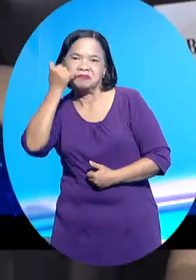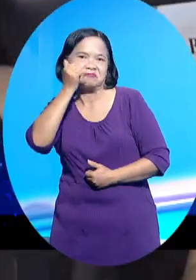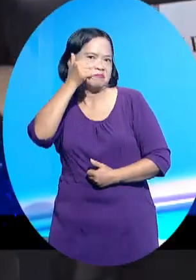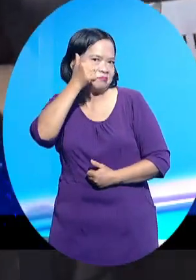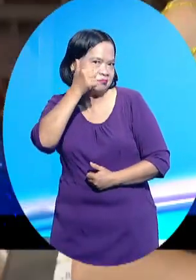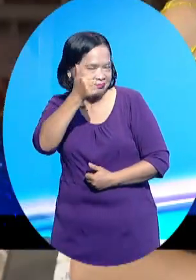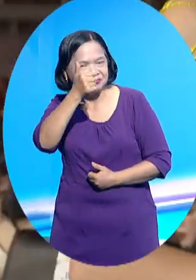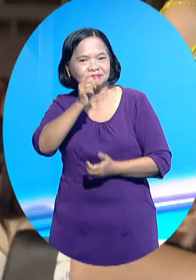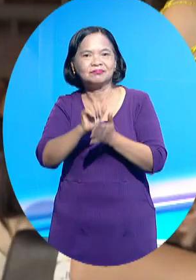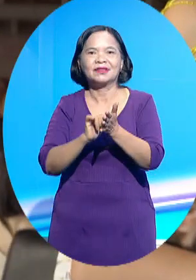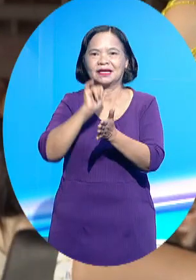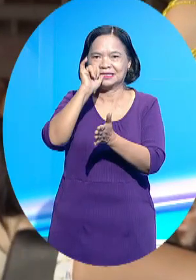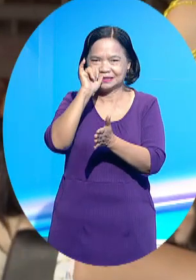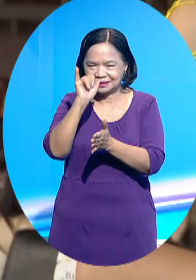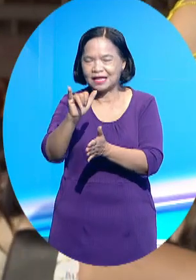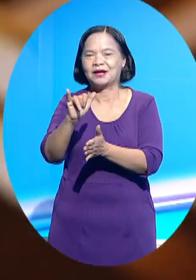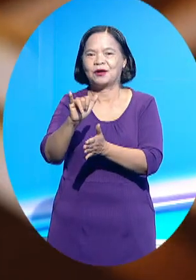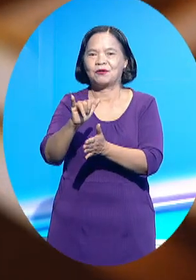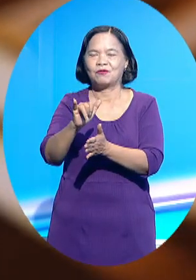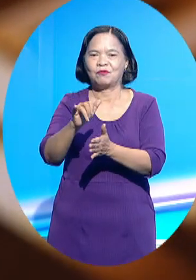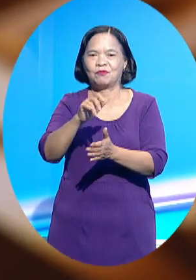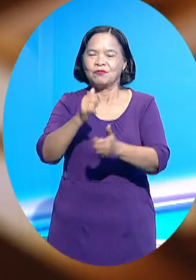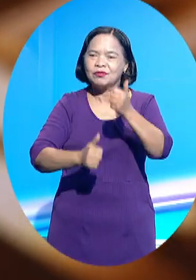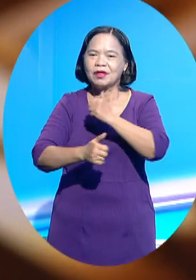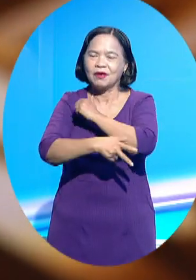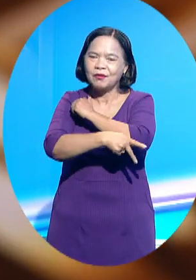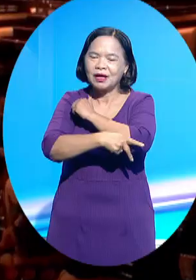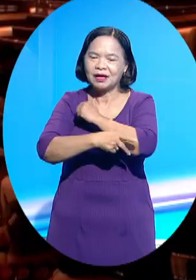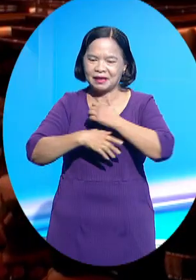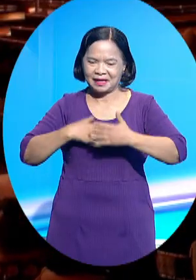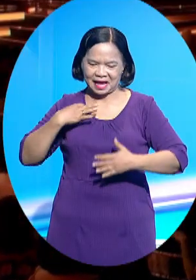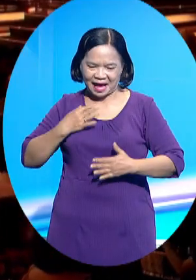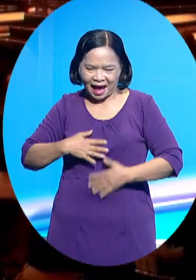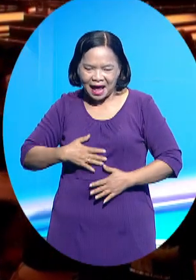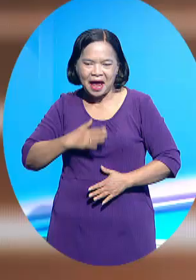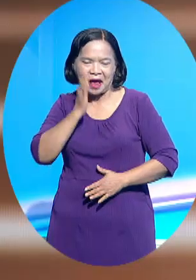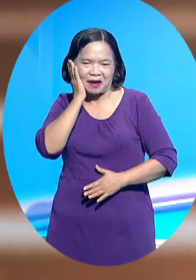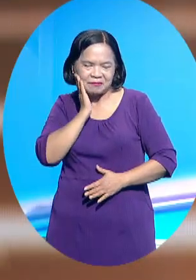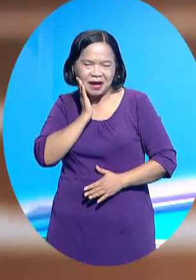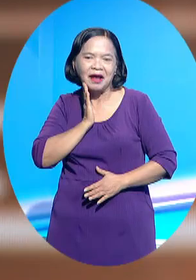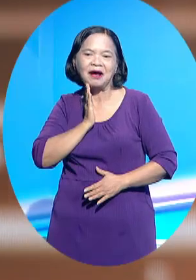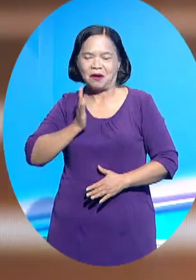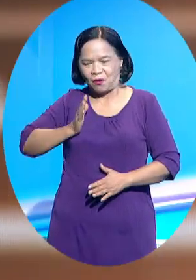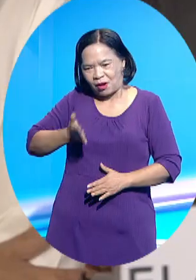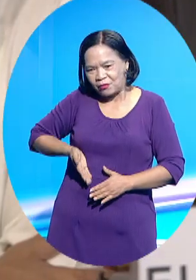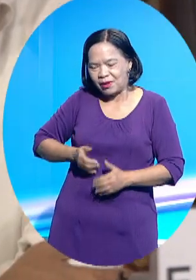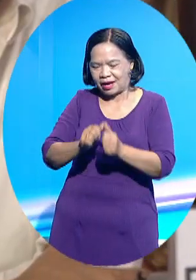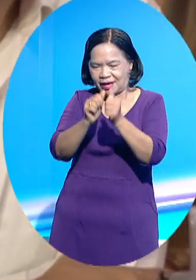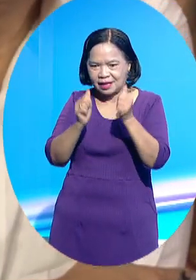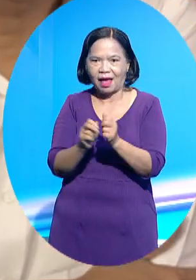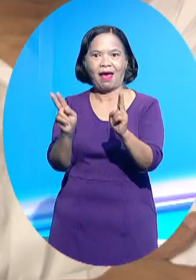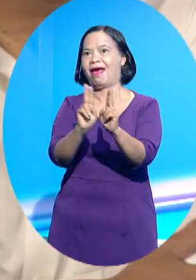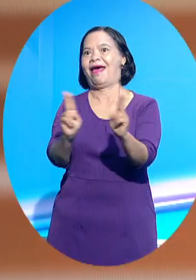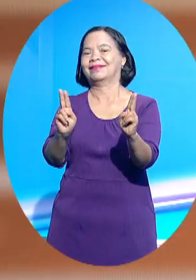cuộc thi khởi động từ tháng 6 thí sinh trải qua các vòng thi phụ gồm áo tắm người đẹp thời trang trang phục văn hóa dân tộc khép lại